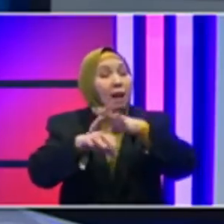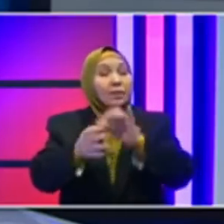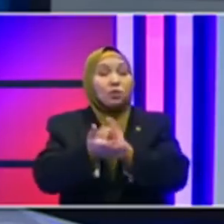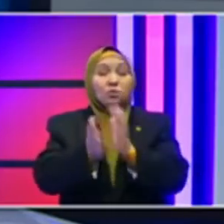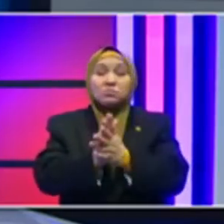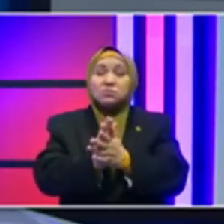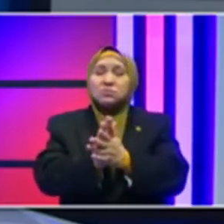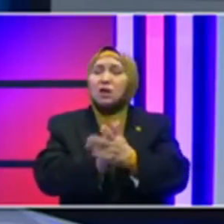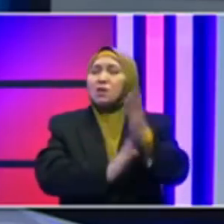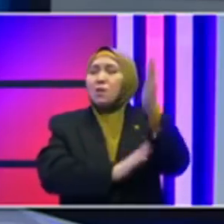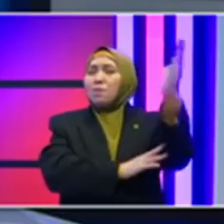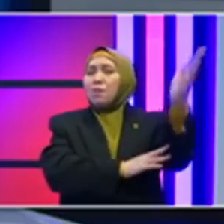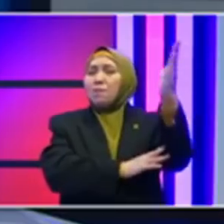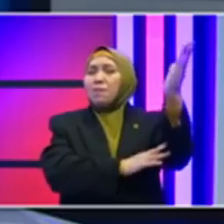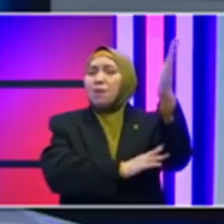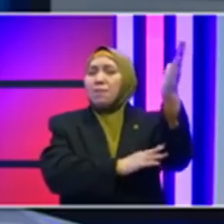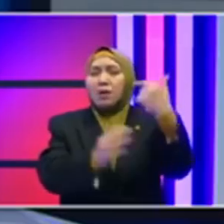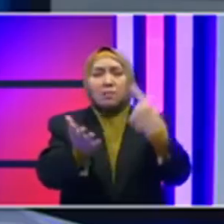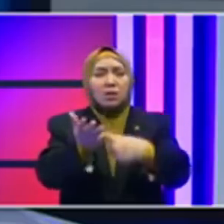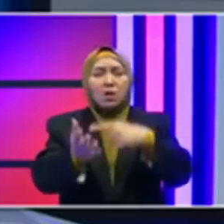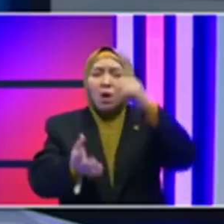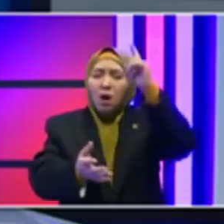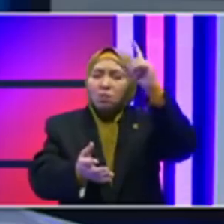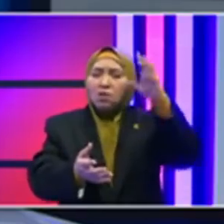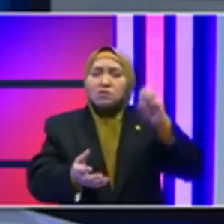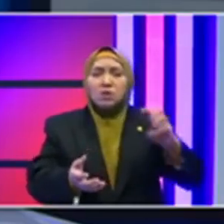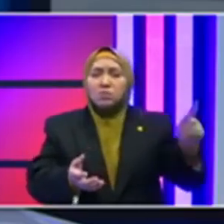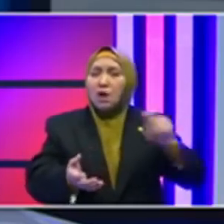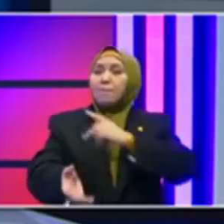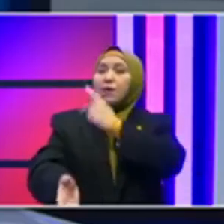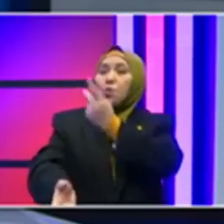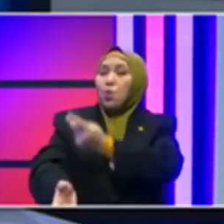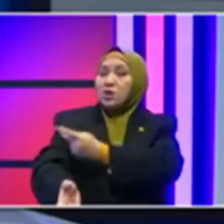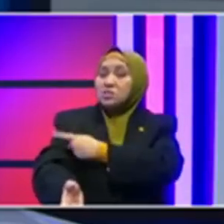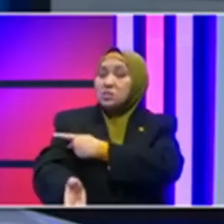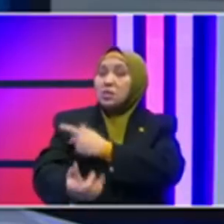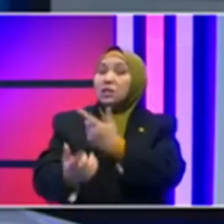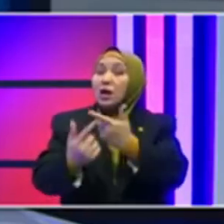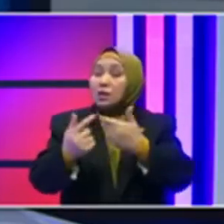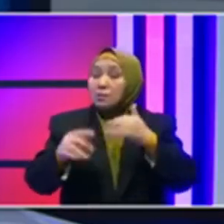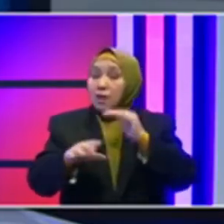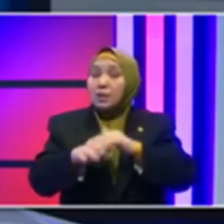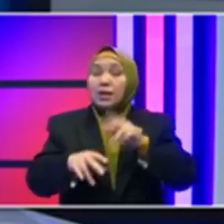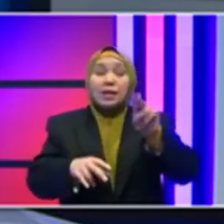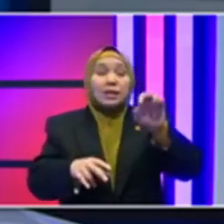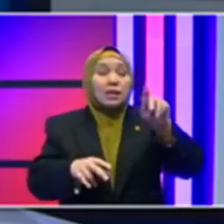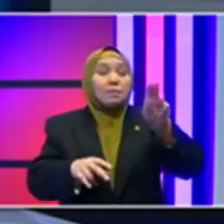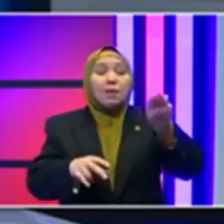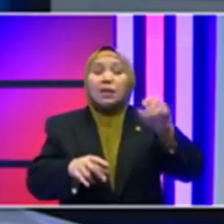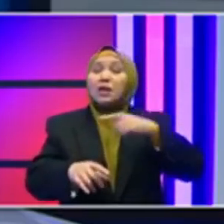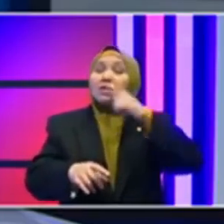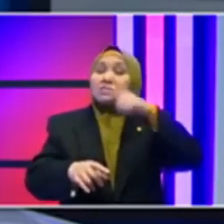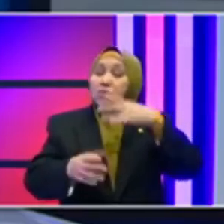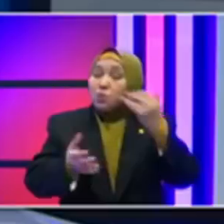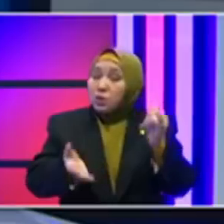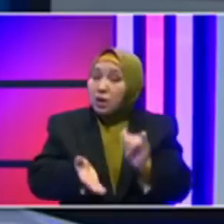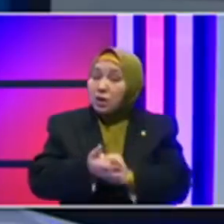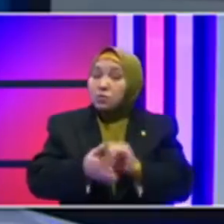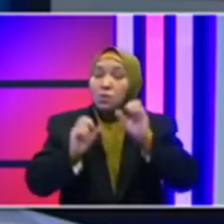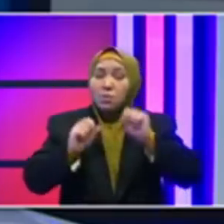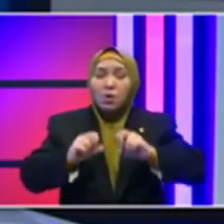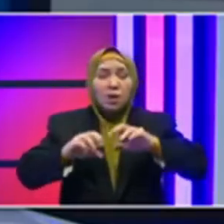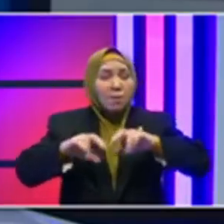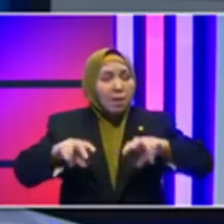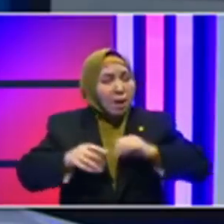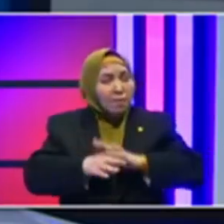hujjah bahwa Allah Subhanahu Wa Ta'ala berkuasa daripada nikmat-nikmat yang disebutkan itu boleh merujuk